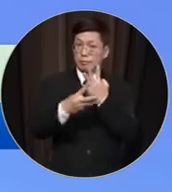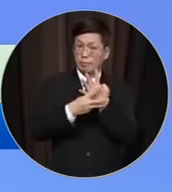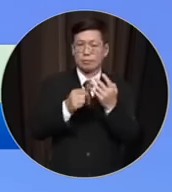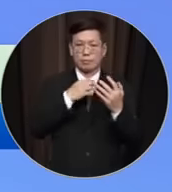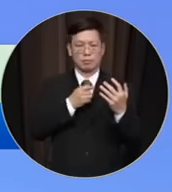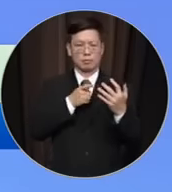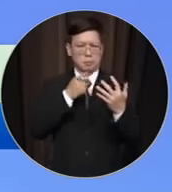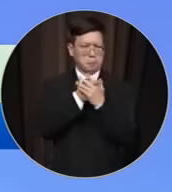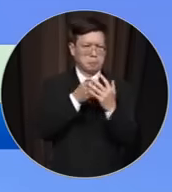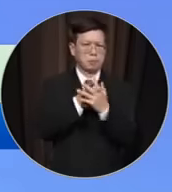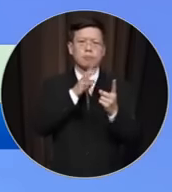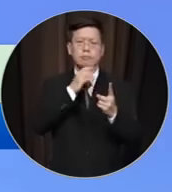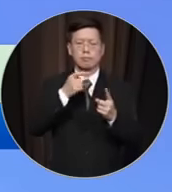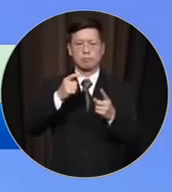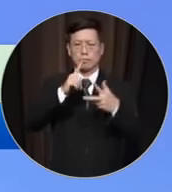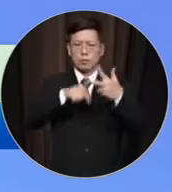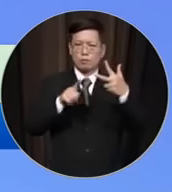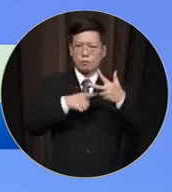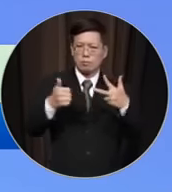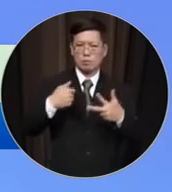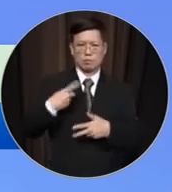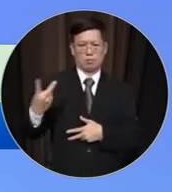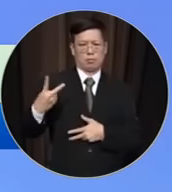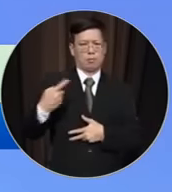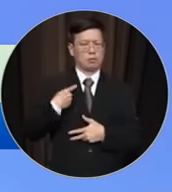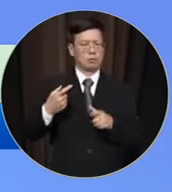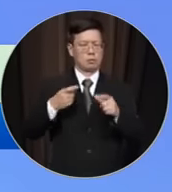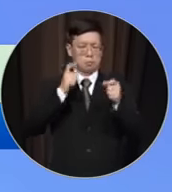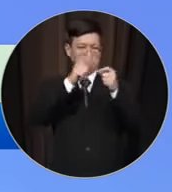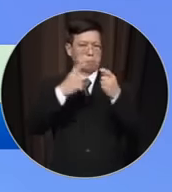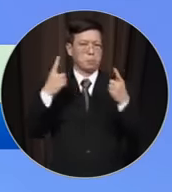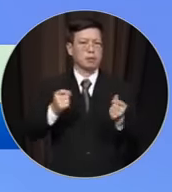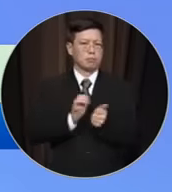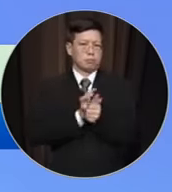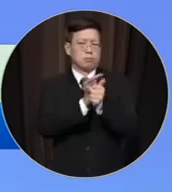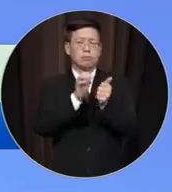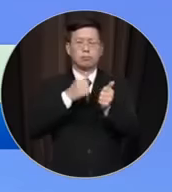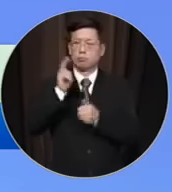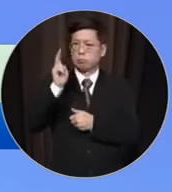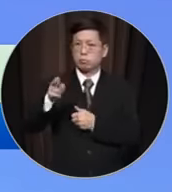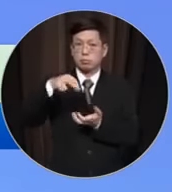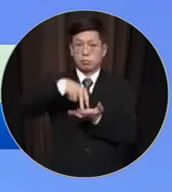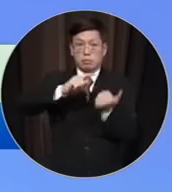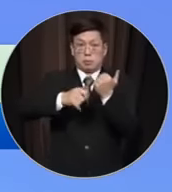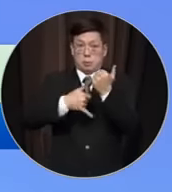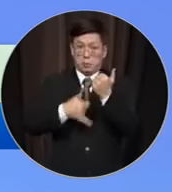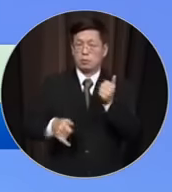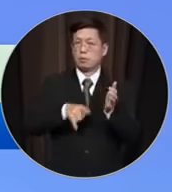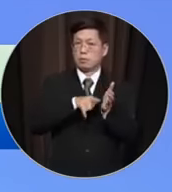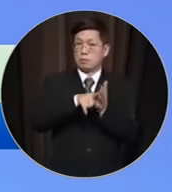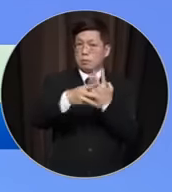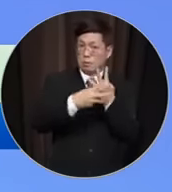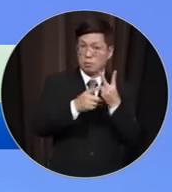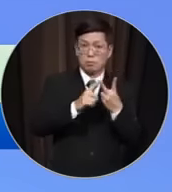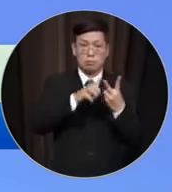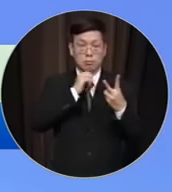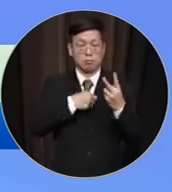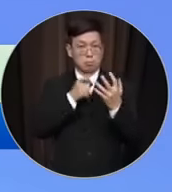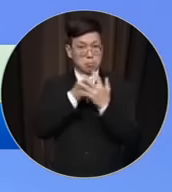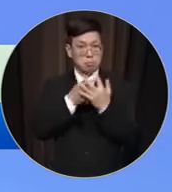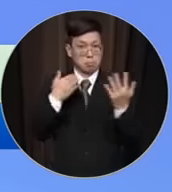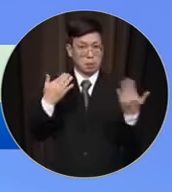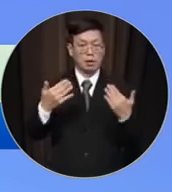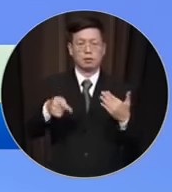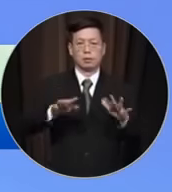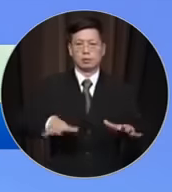明是朱立伦主席跟我都希望推动的目标，所以建立指标要求立委要达到专业跟透明的改革方向，这会